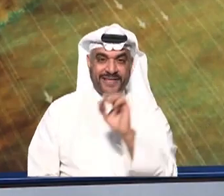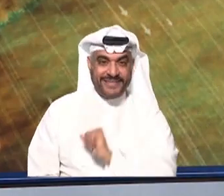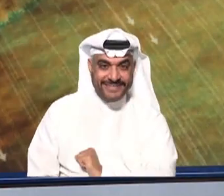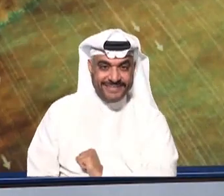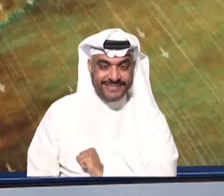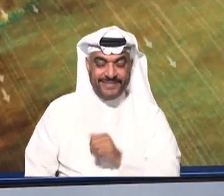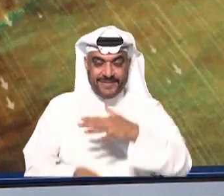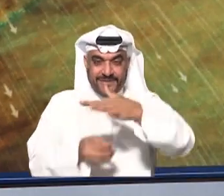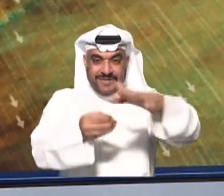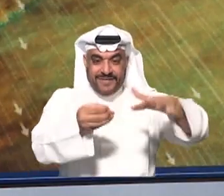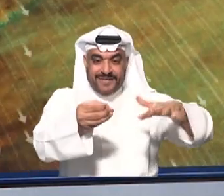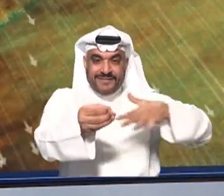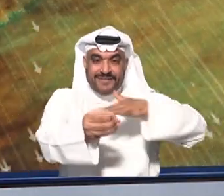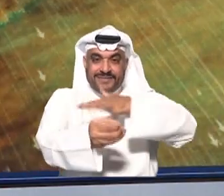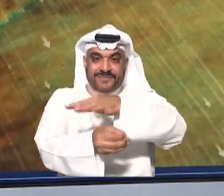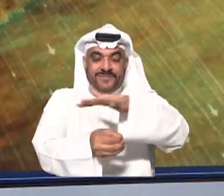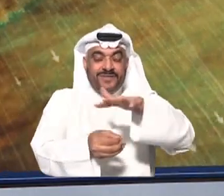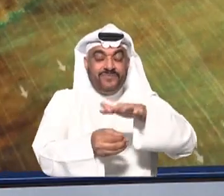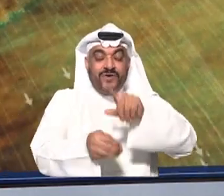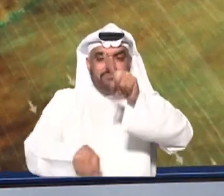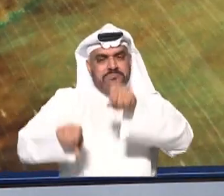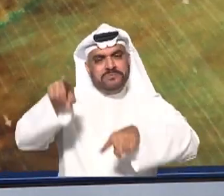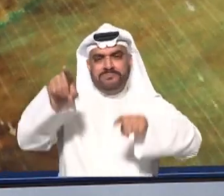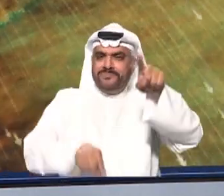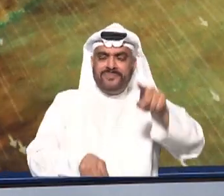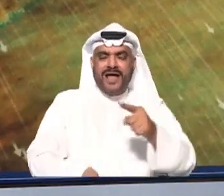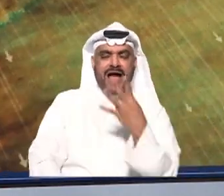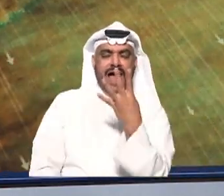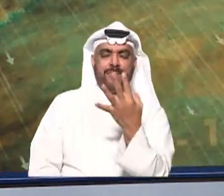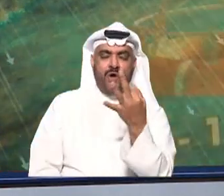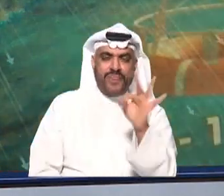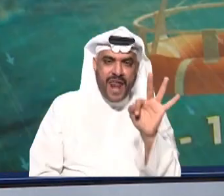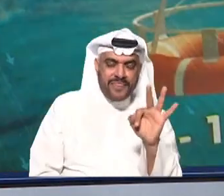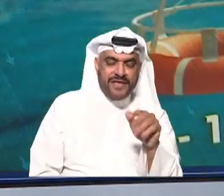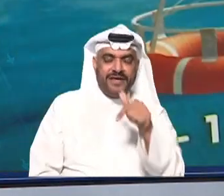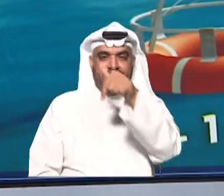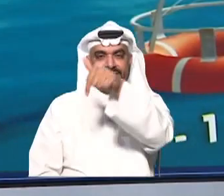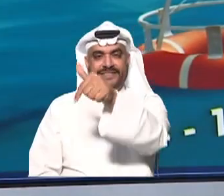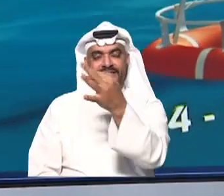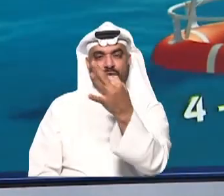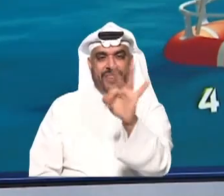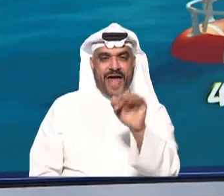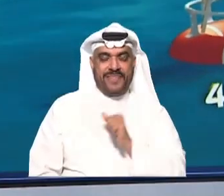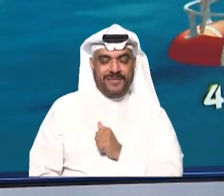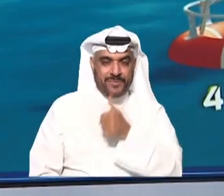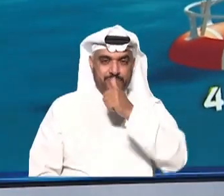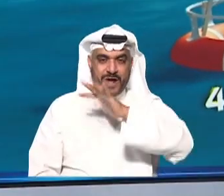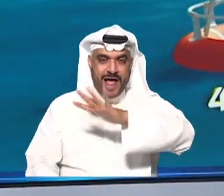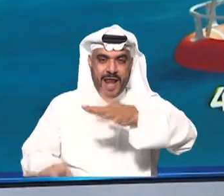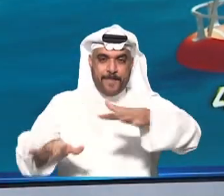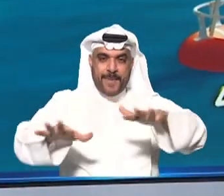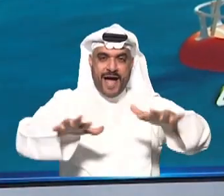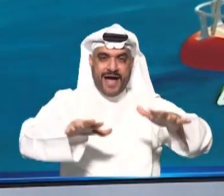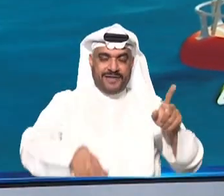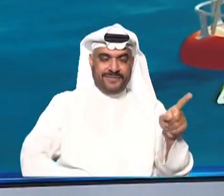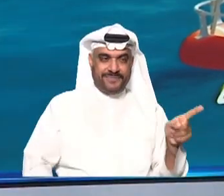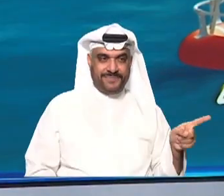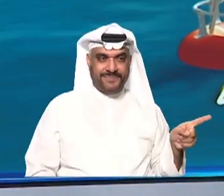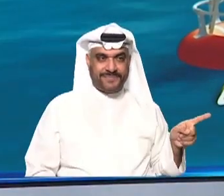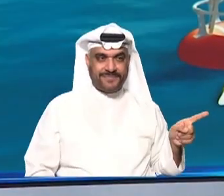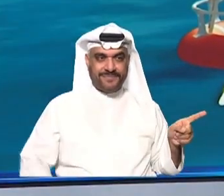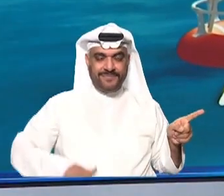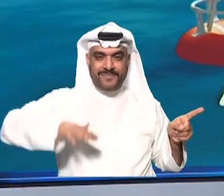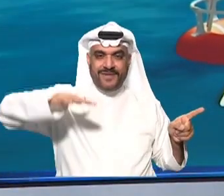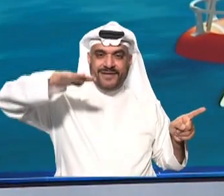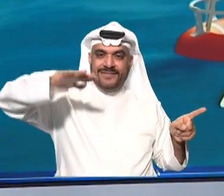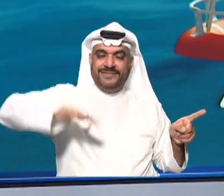زرنا الشمالية متفاوتة ما بين 34 إلى 36 درجة مئوية. حالة البحر إن شاء الله خلال 24 ساعة القادمة